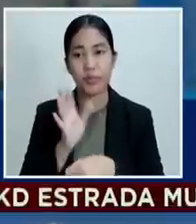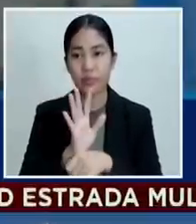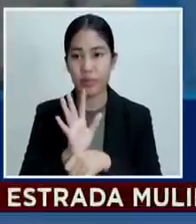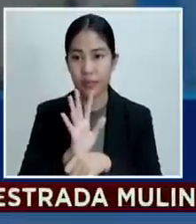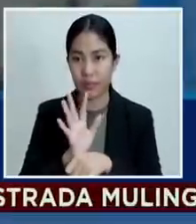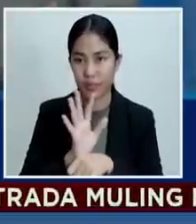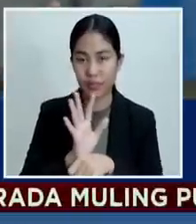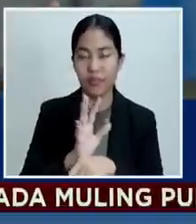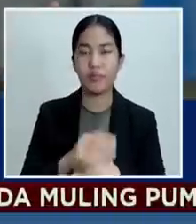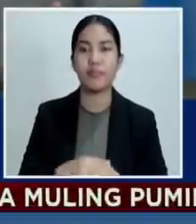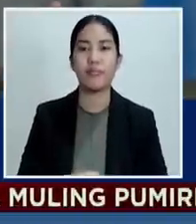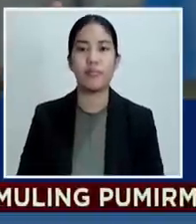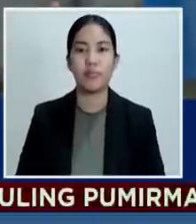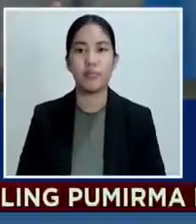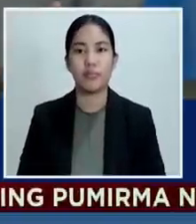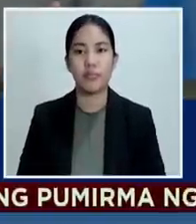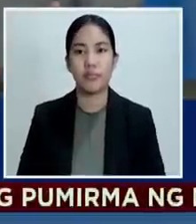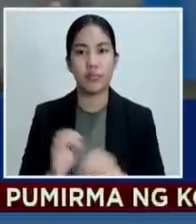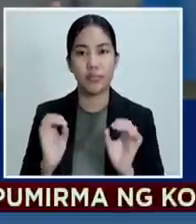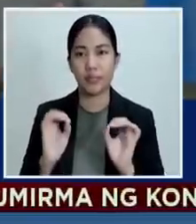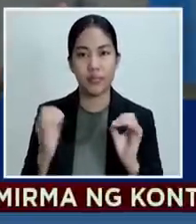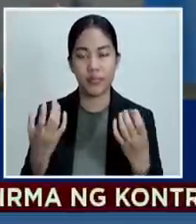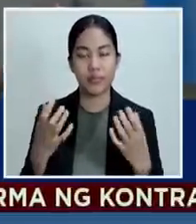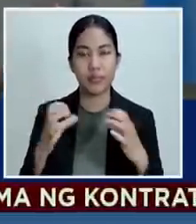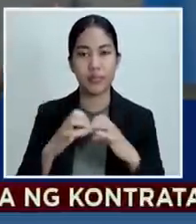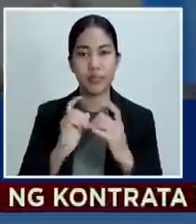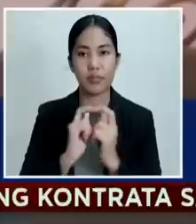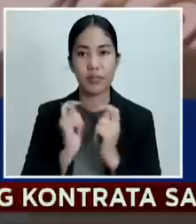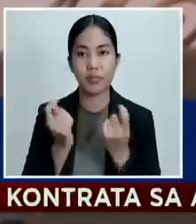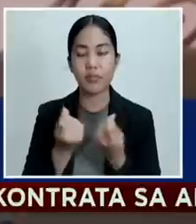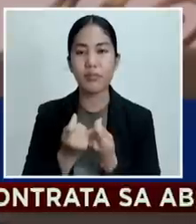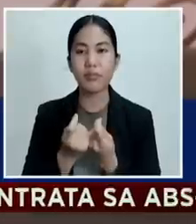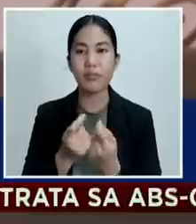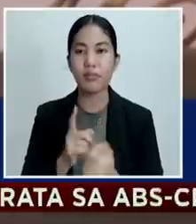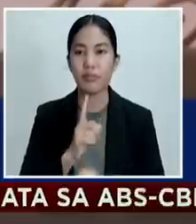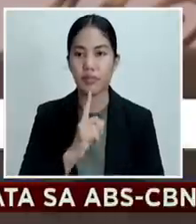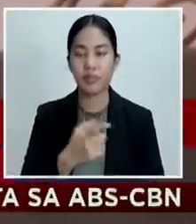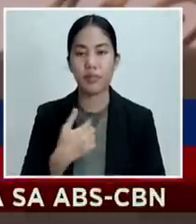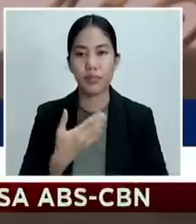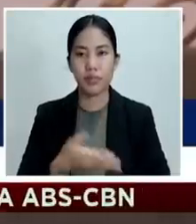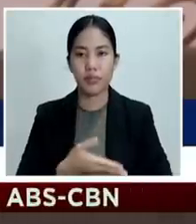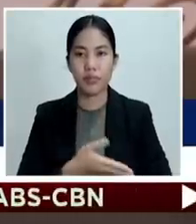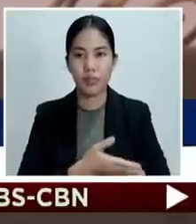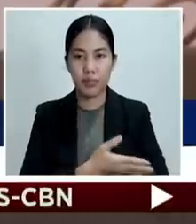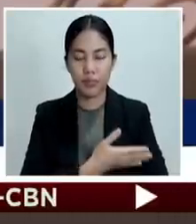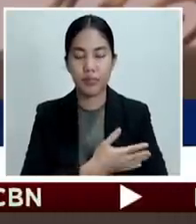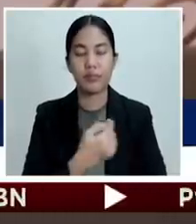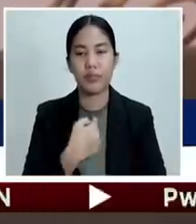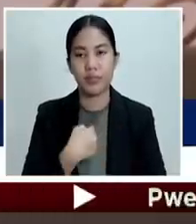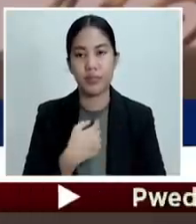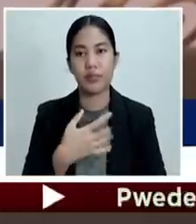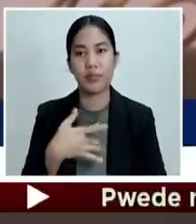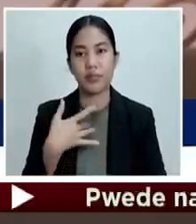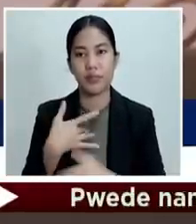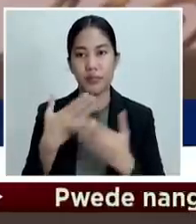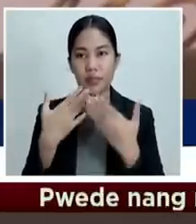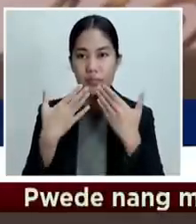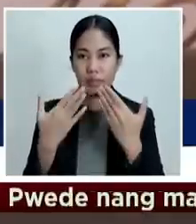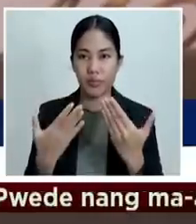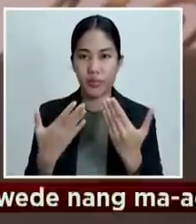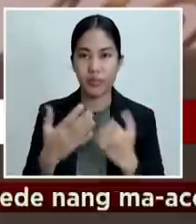serye na walang ka-love team. Lumelevel up na po talaga ako. Sobrang grateful po ako. And sa akin po,